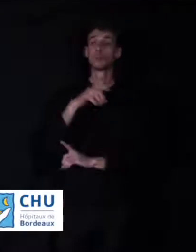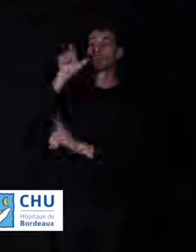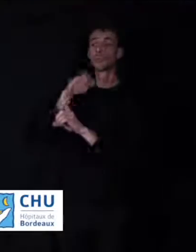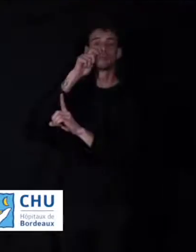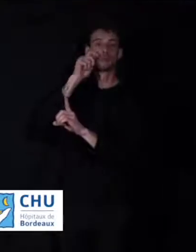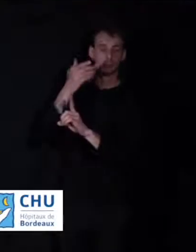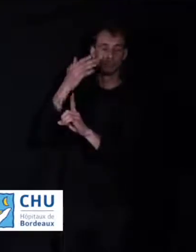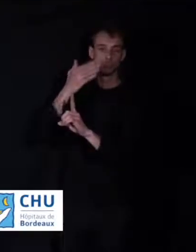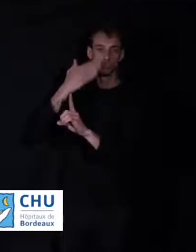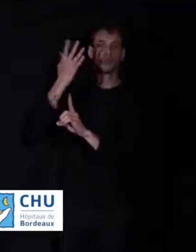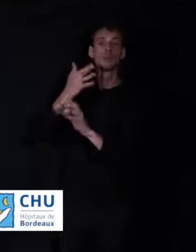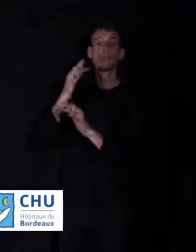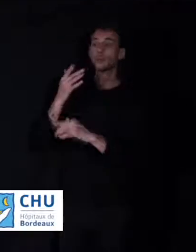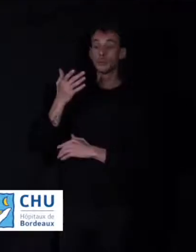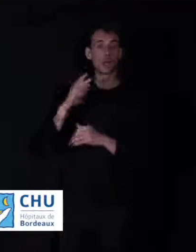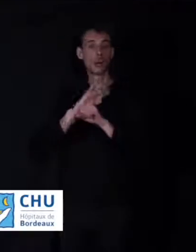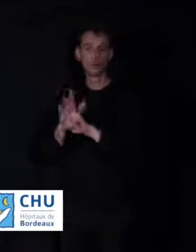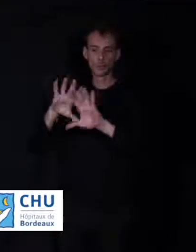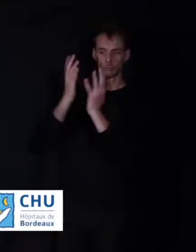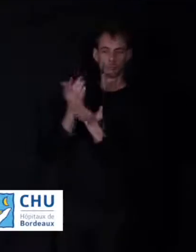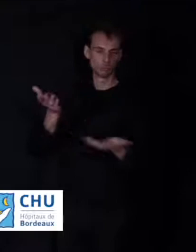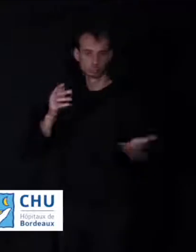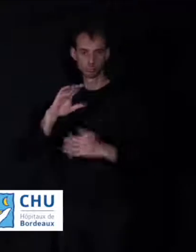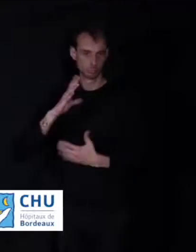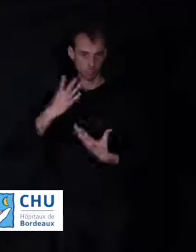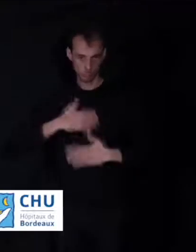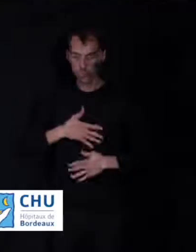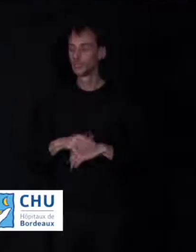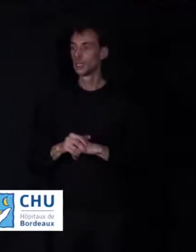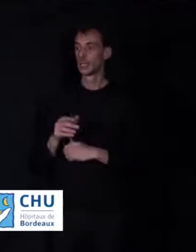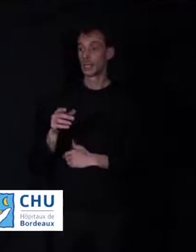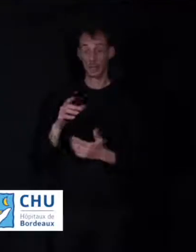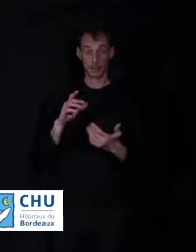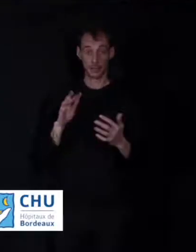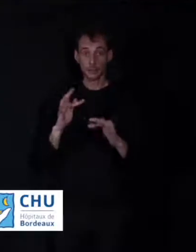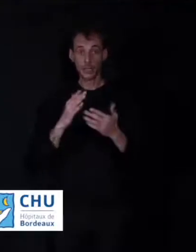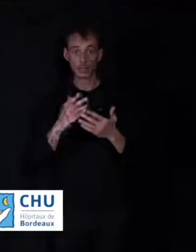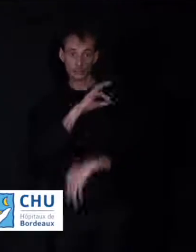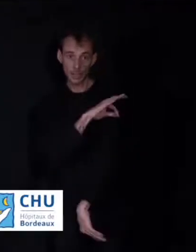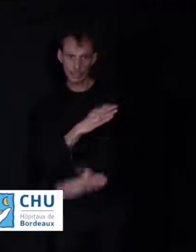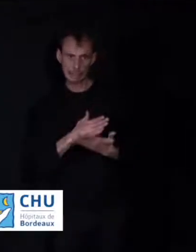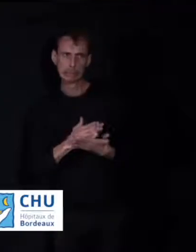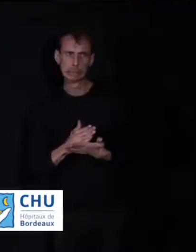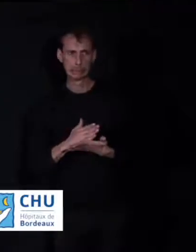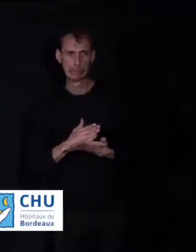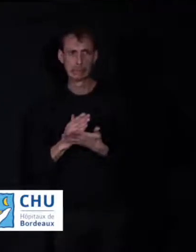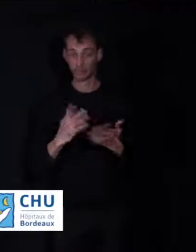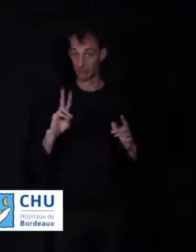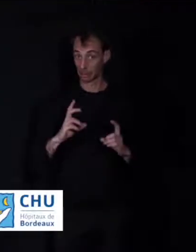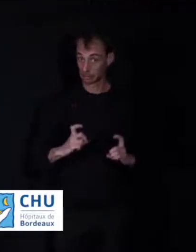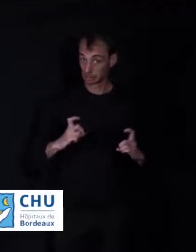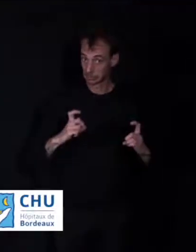renforce cette métaphore en disant que l'hésitation vaccinale augmente avec le rejet des